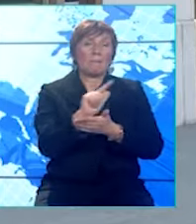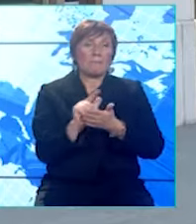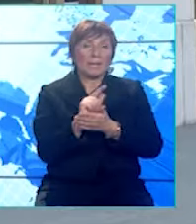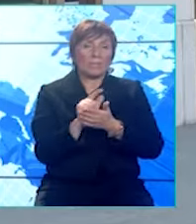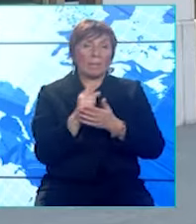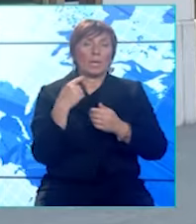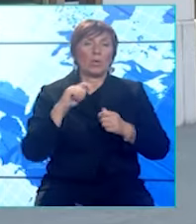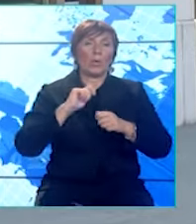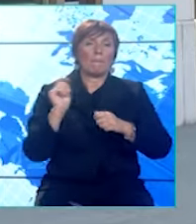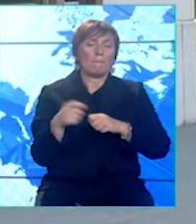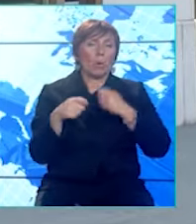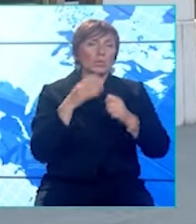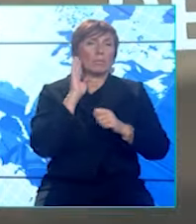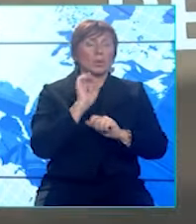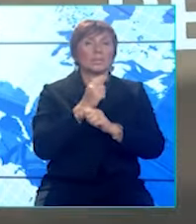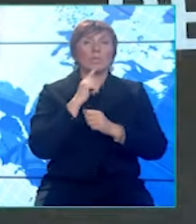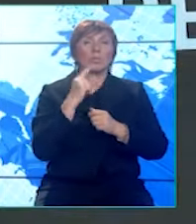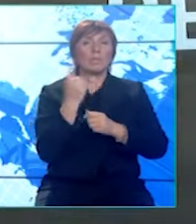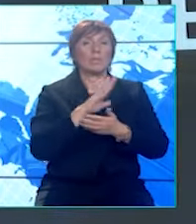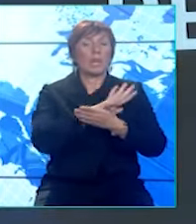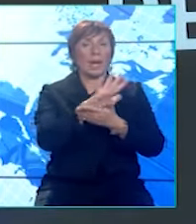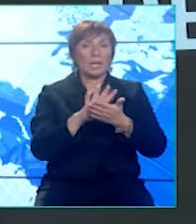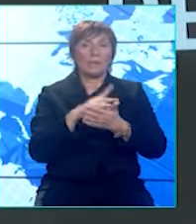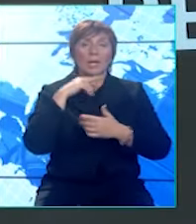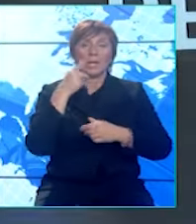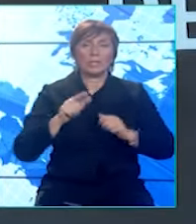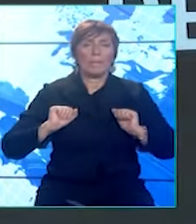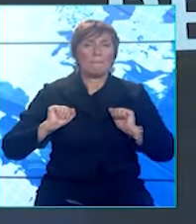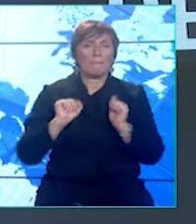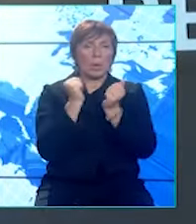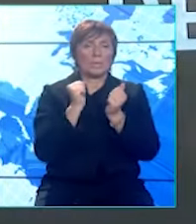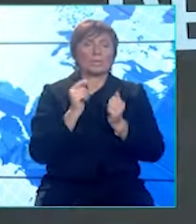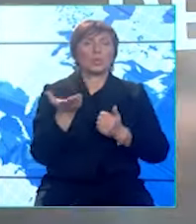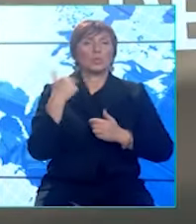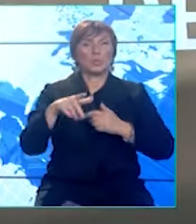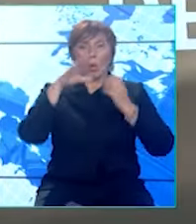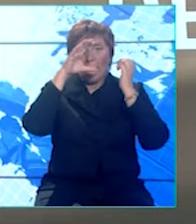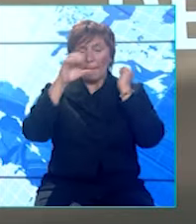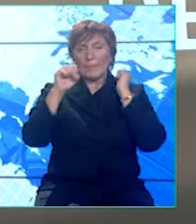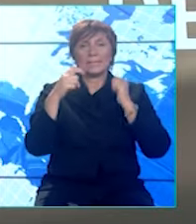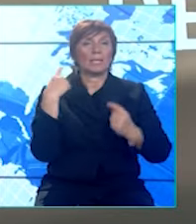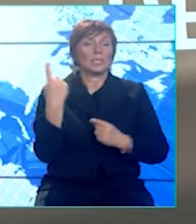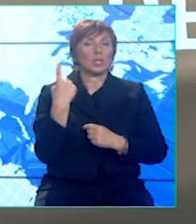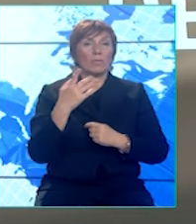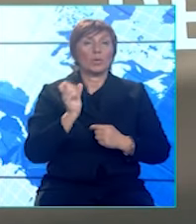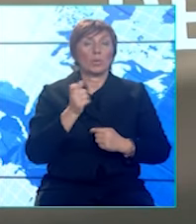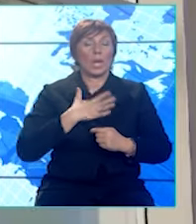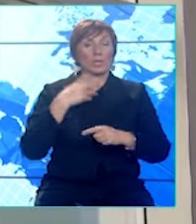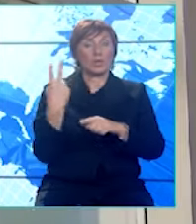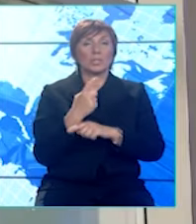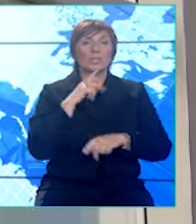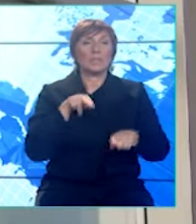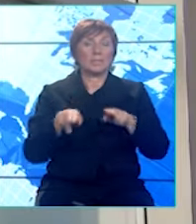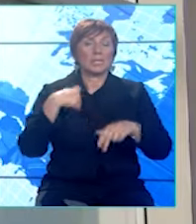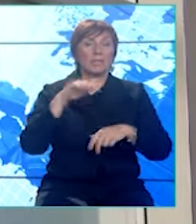otpravnika poslova BiH u Sloveniji na razgovor, te je izražen protest. A uz to, ambasada Slovenije u našoj zemlji i